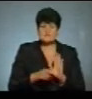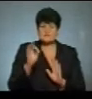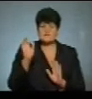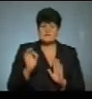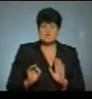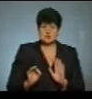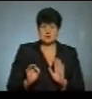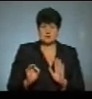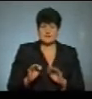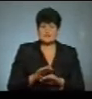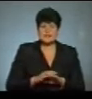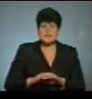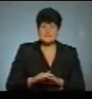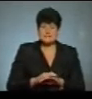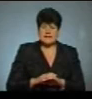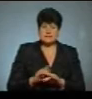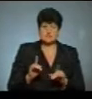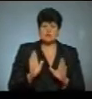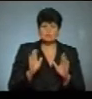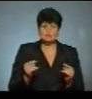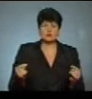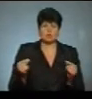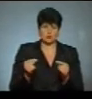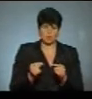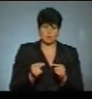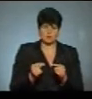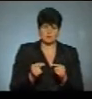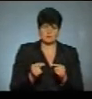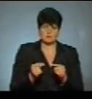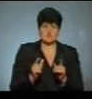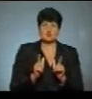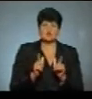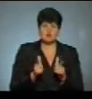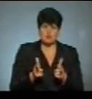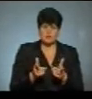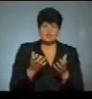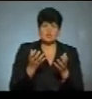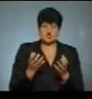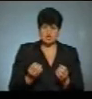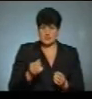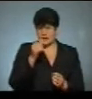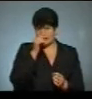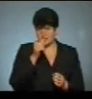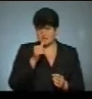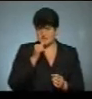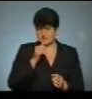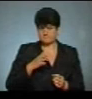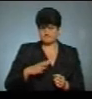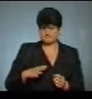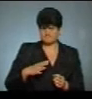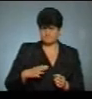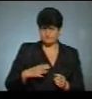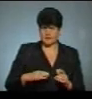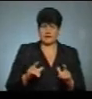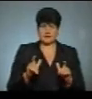80% населення, щоб бути точним, згодні ще на місяць продовжити